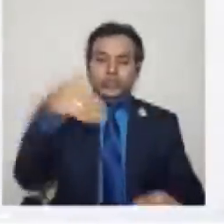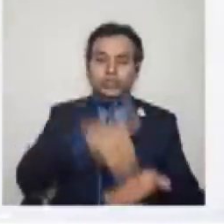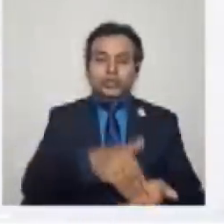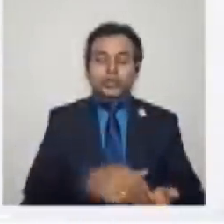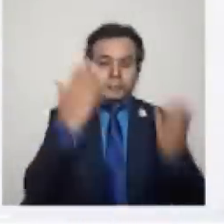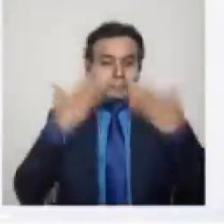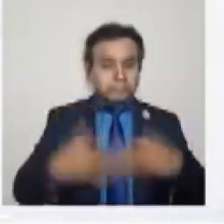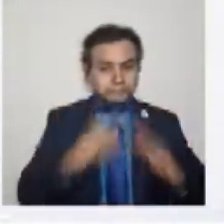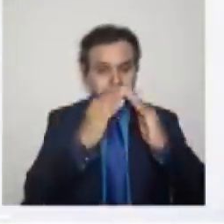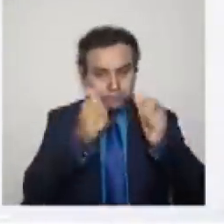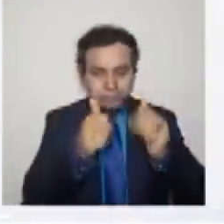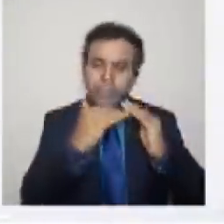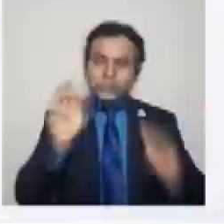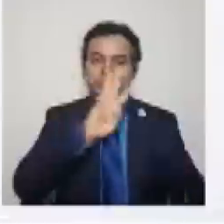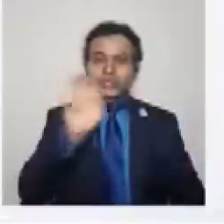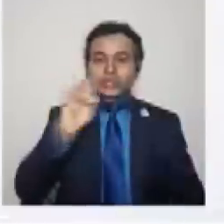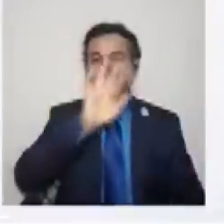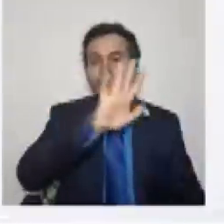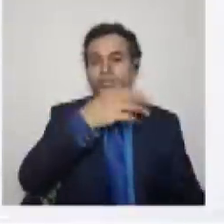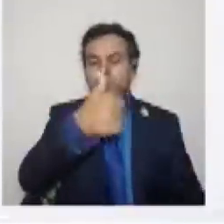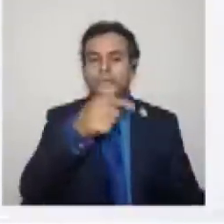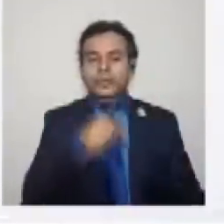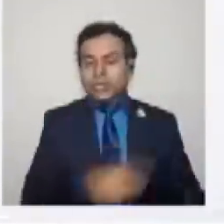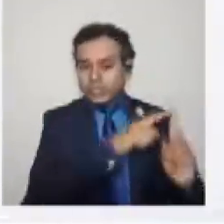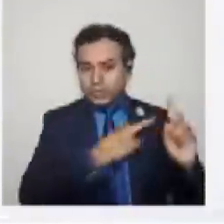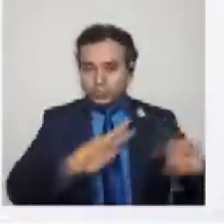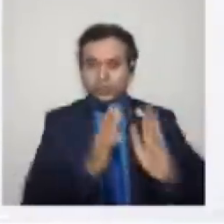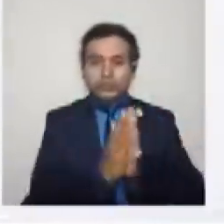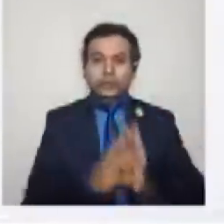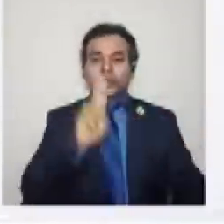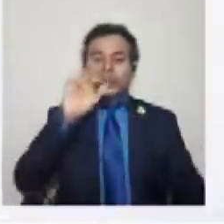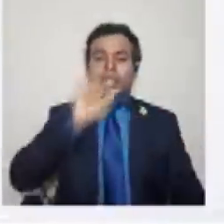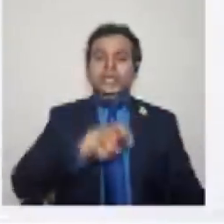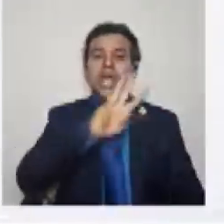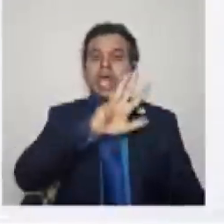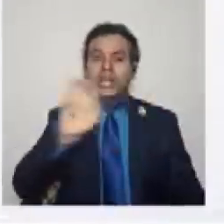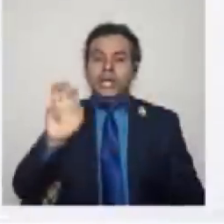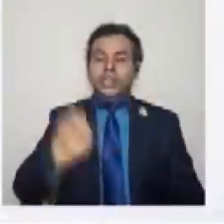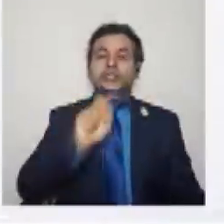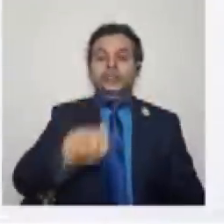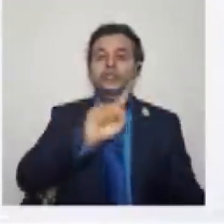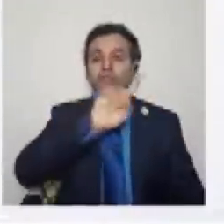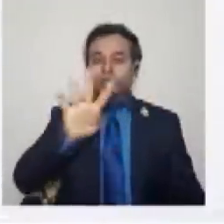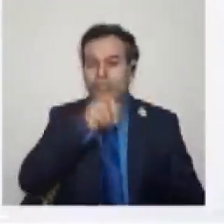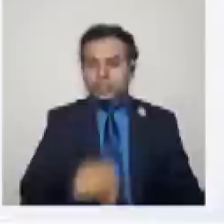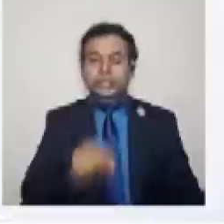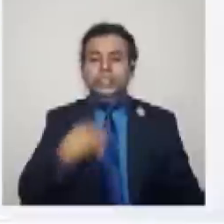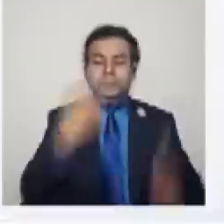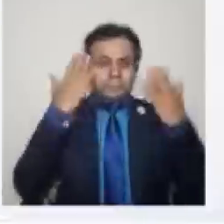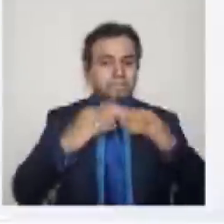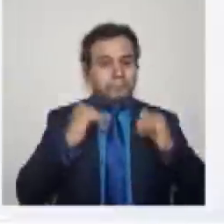24 ঘন্টা আইসোলেশনে যুক্ত হয়েছেন 631 জন এবং 24 ঘন্টা আইসোলেশন থেকে মুক্ত হয়েছেন 356 জন। এ পর্যন্ত